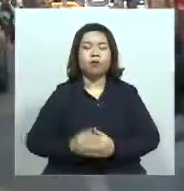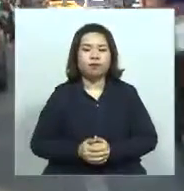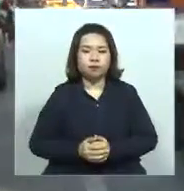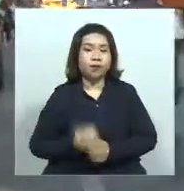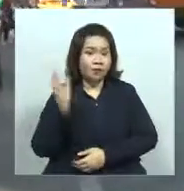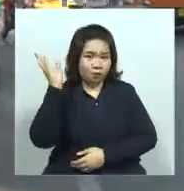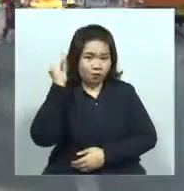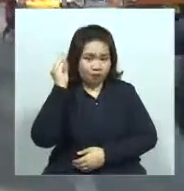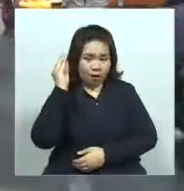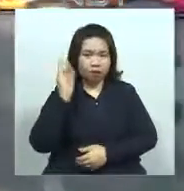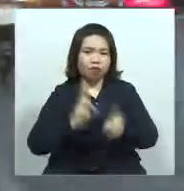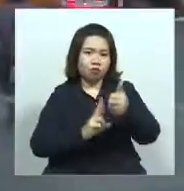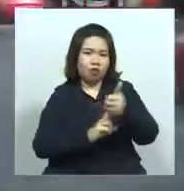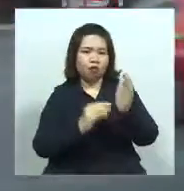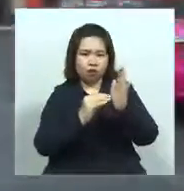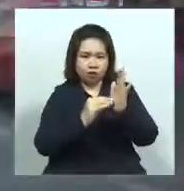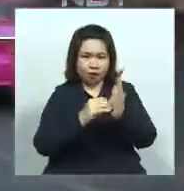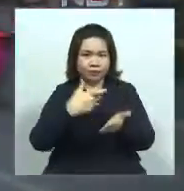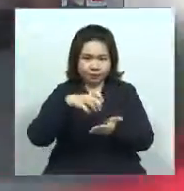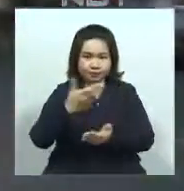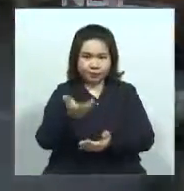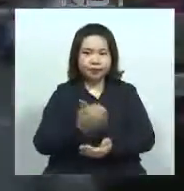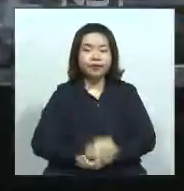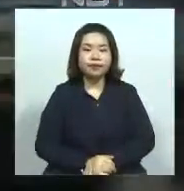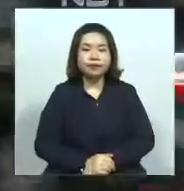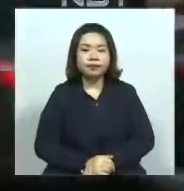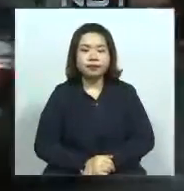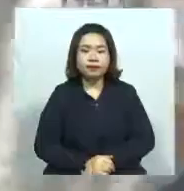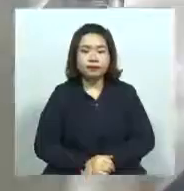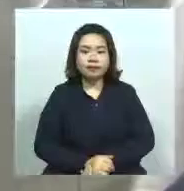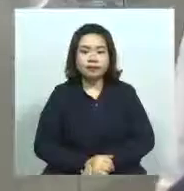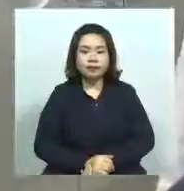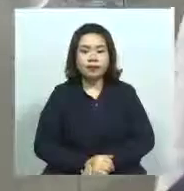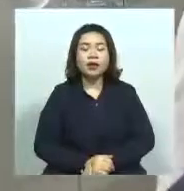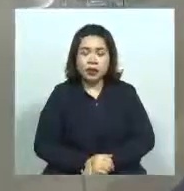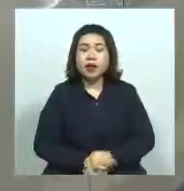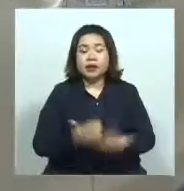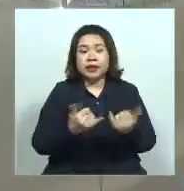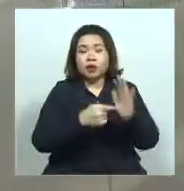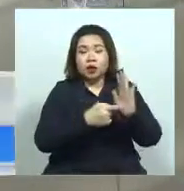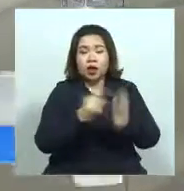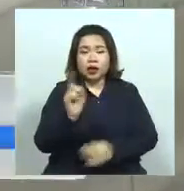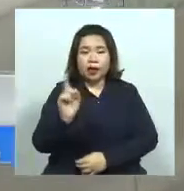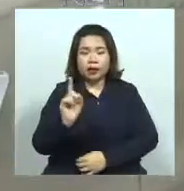ไปฟังเสียงรองผู้ว่าราชการกรุงเทพมหานครกันค่ะ เนี่ยก็อย่างเช่นว่า